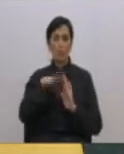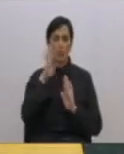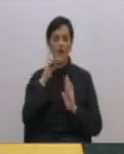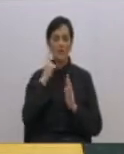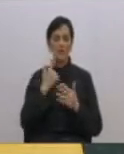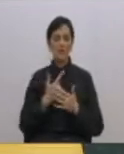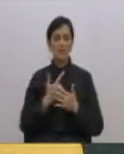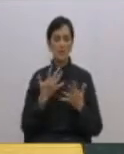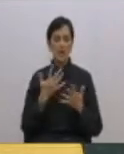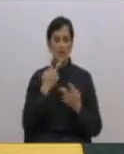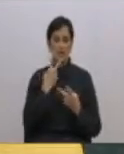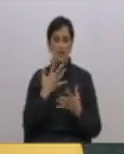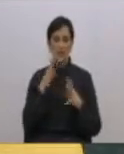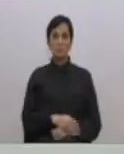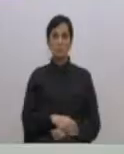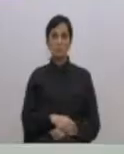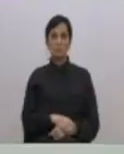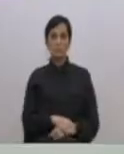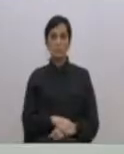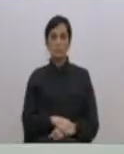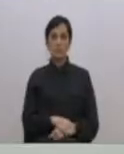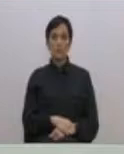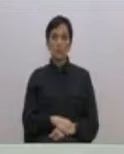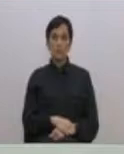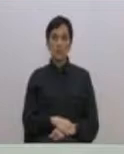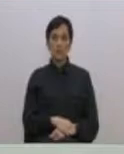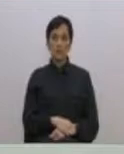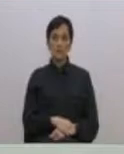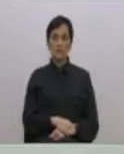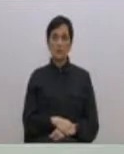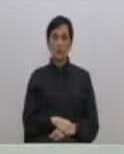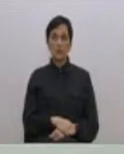nateli sa hrise, sinu sa ucalas, din imadlub.